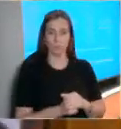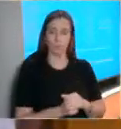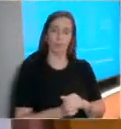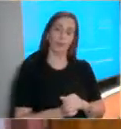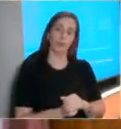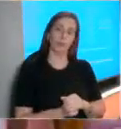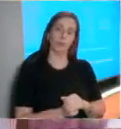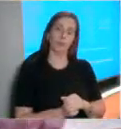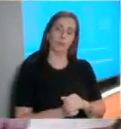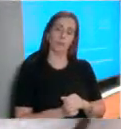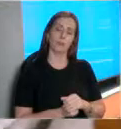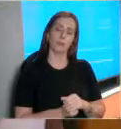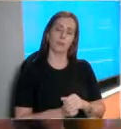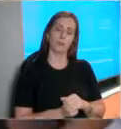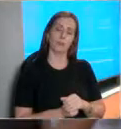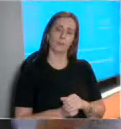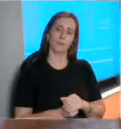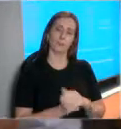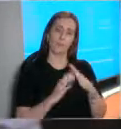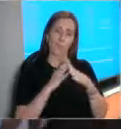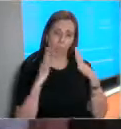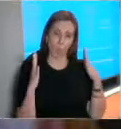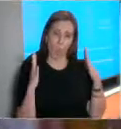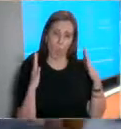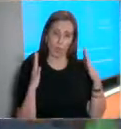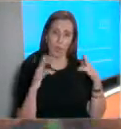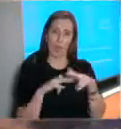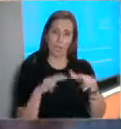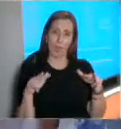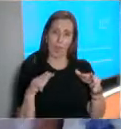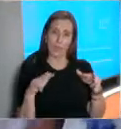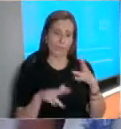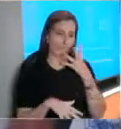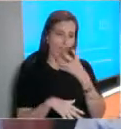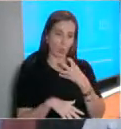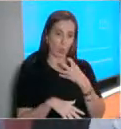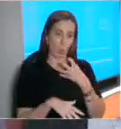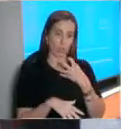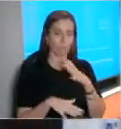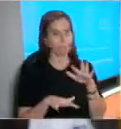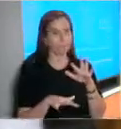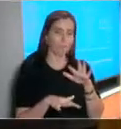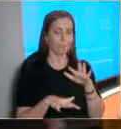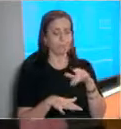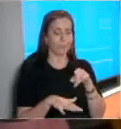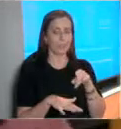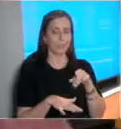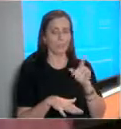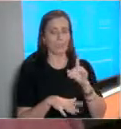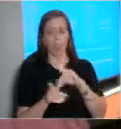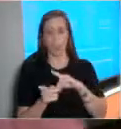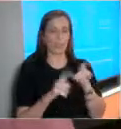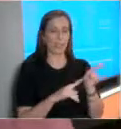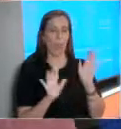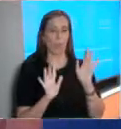צבי? באופן גדול, המצב העגום, אפשר לקרוא לזה פחות או יותר, זה מה שלא לפה ולא